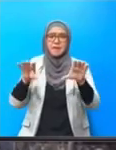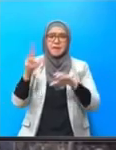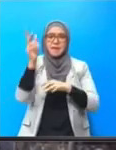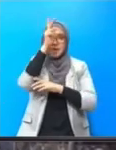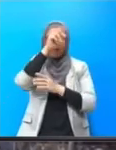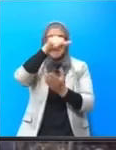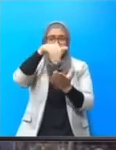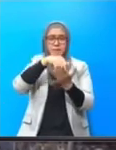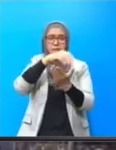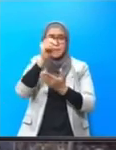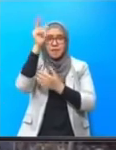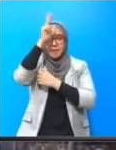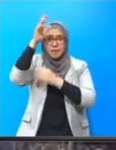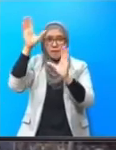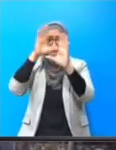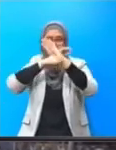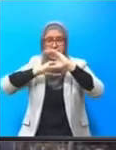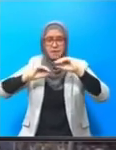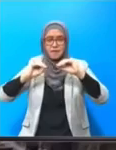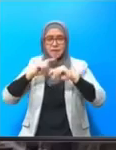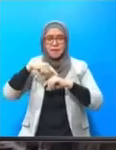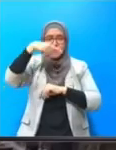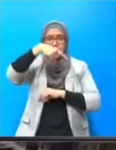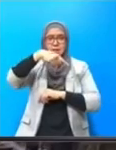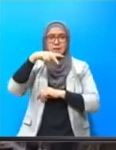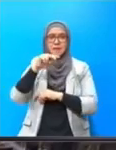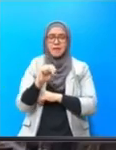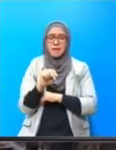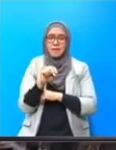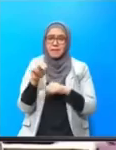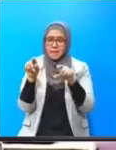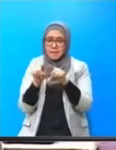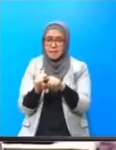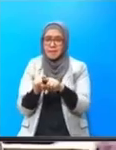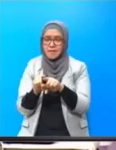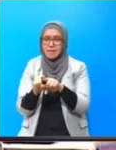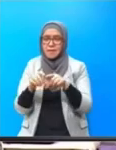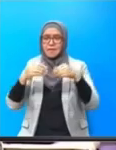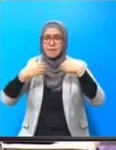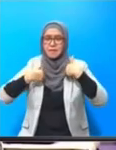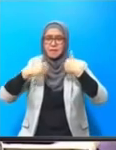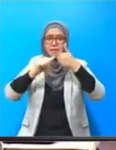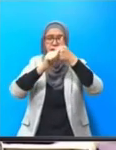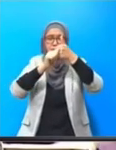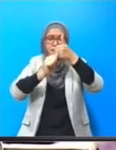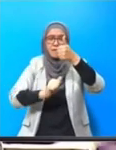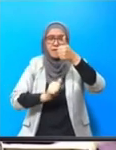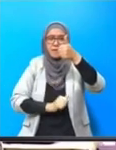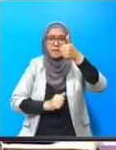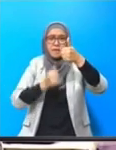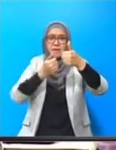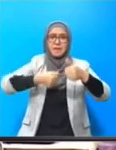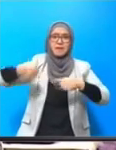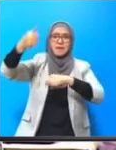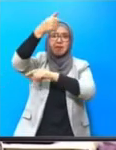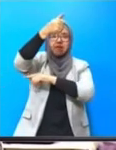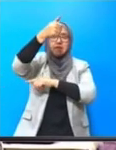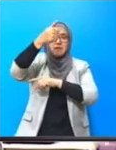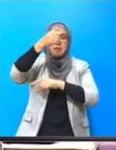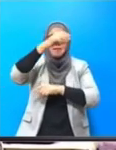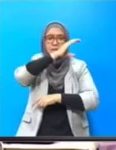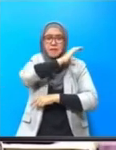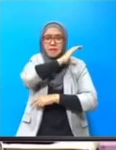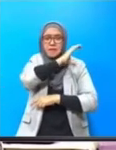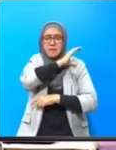dengan kerajaan Sarawak PN juga, kita ada jawatankuasa tertinggi yang dipengerusikan